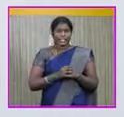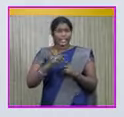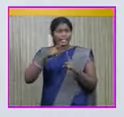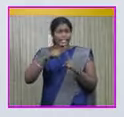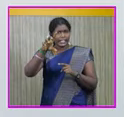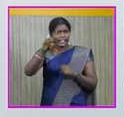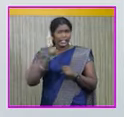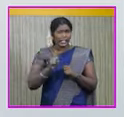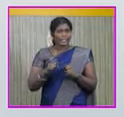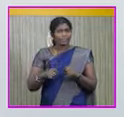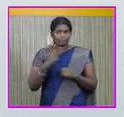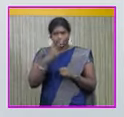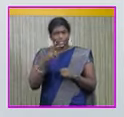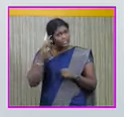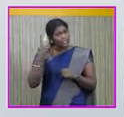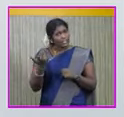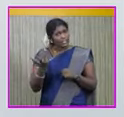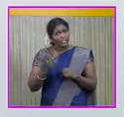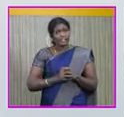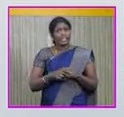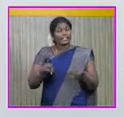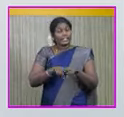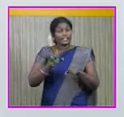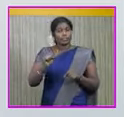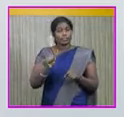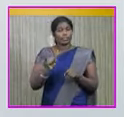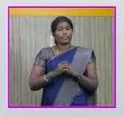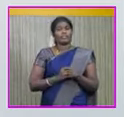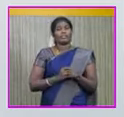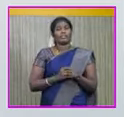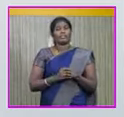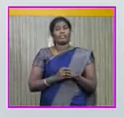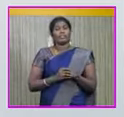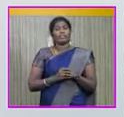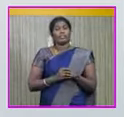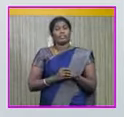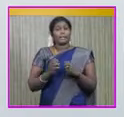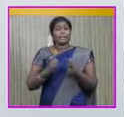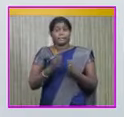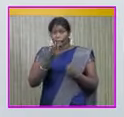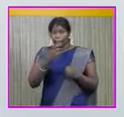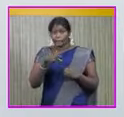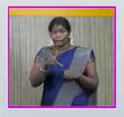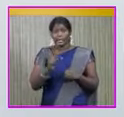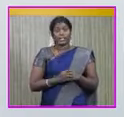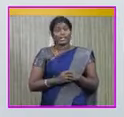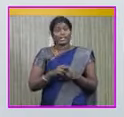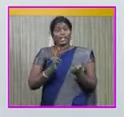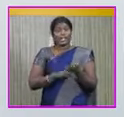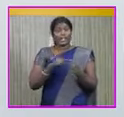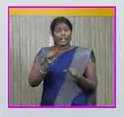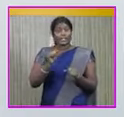அமையும் கோணம் என்னன்னு தெரியல. இதுக்கு சமமாக உள்ள கோணம் அப்படின்னு பார்த்தா இந்த பன் முக்கோணத்தில் புள்ளி எண்ணில் அமையும்